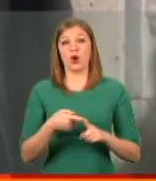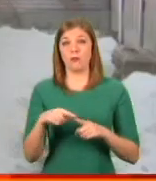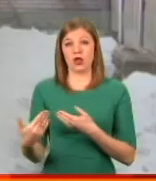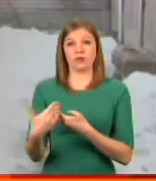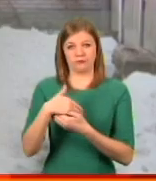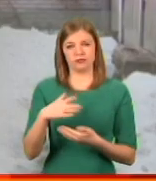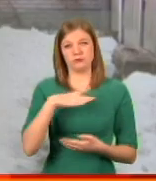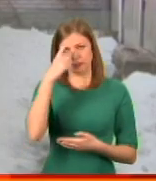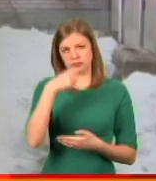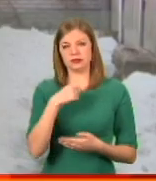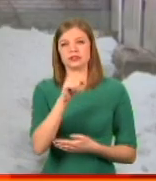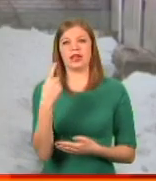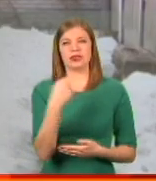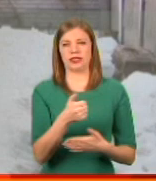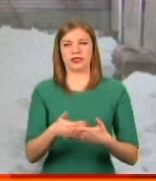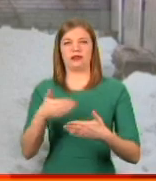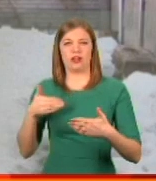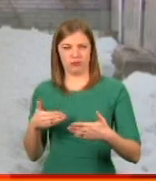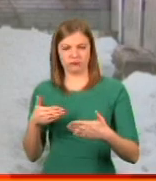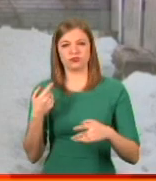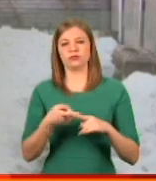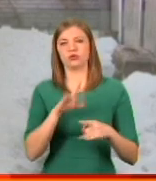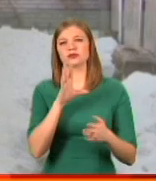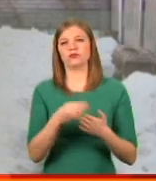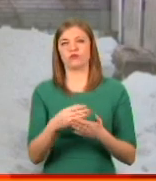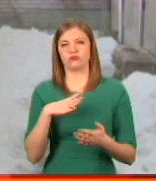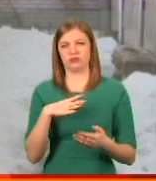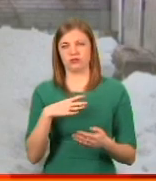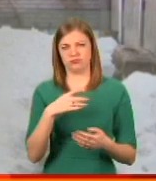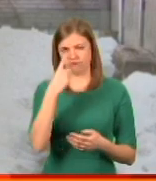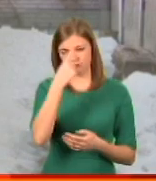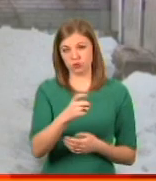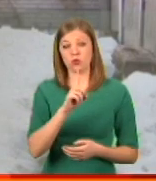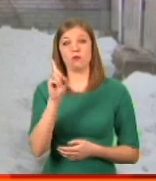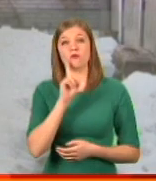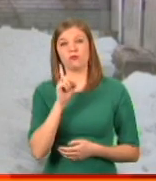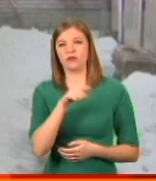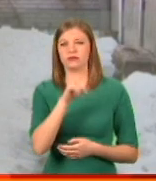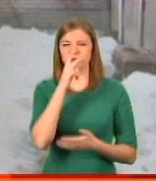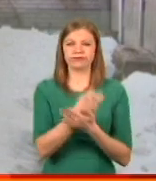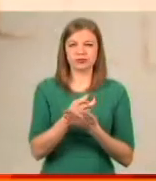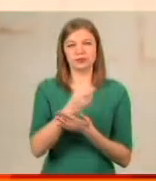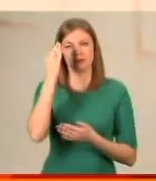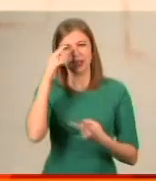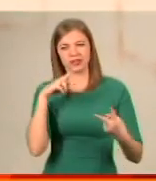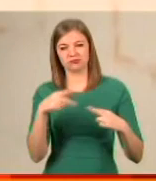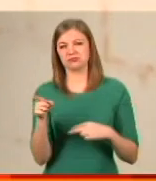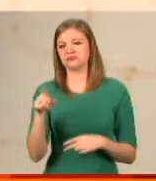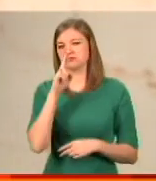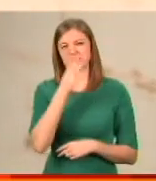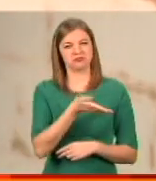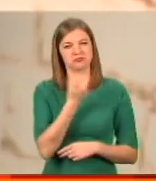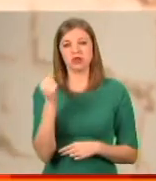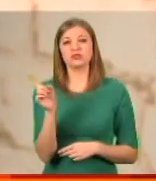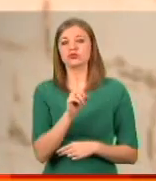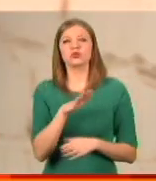я був предупреждений за неділю. Такий своєобразний ультиматум мені був поставлений, щоб покаятися в этом своєму мненні. Не шкодує священники